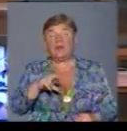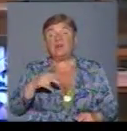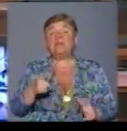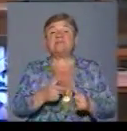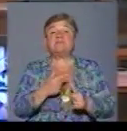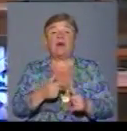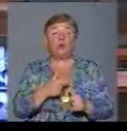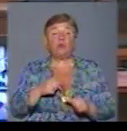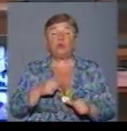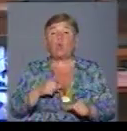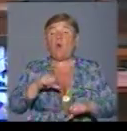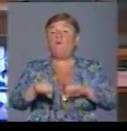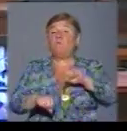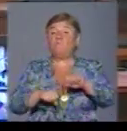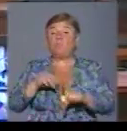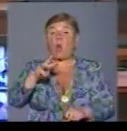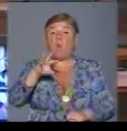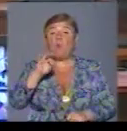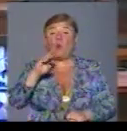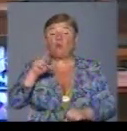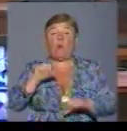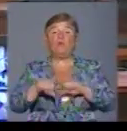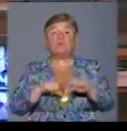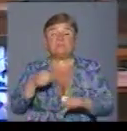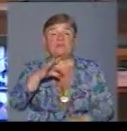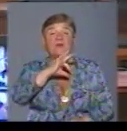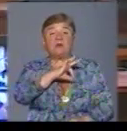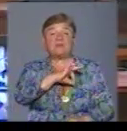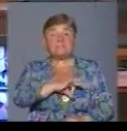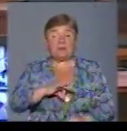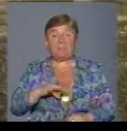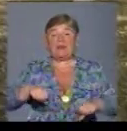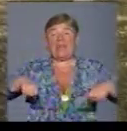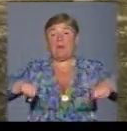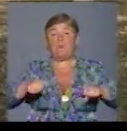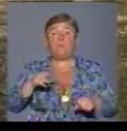називають мотовелосипед. Крім цього виду транспорту, на перегонах використовували і мопеди.